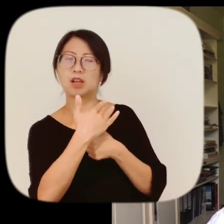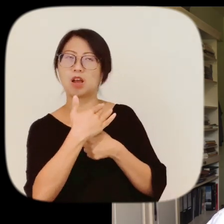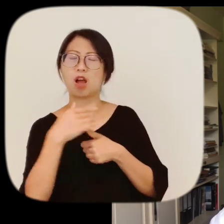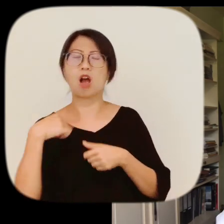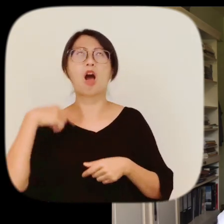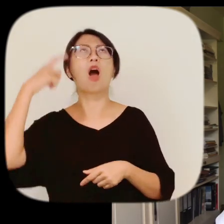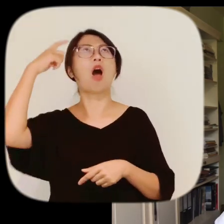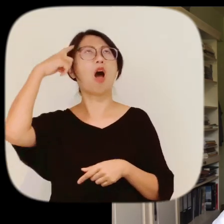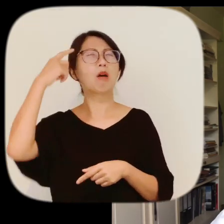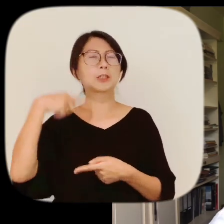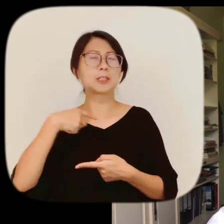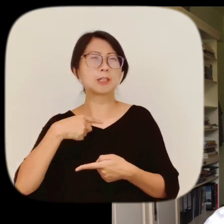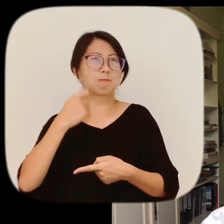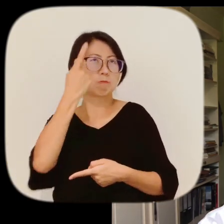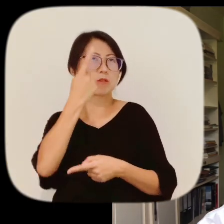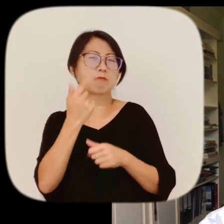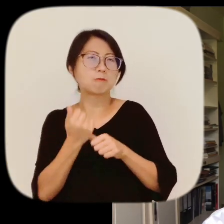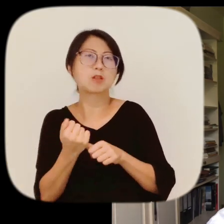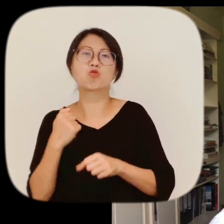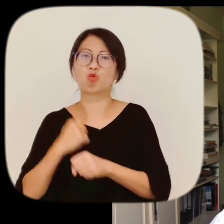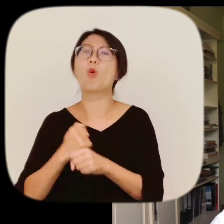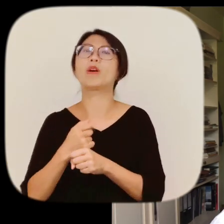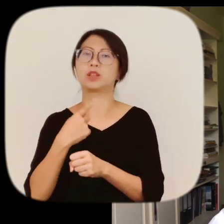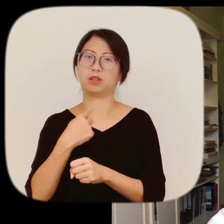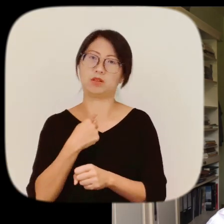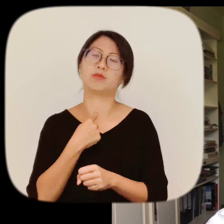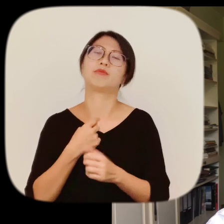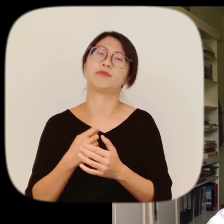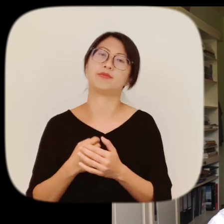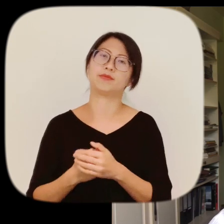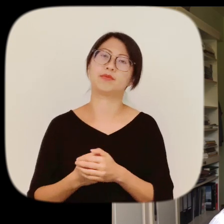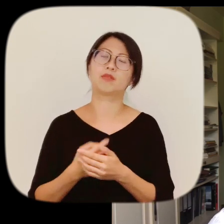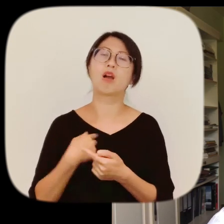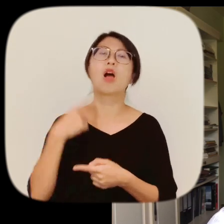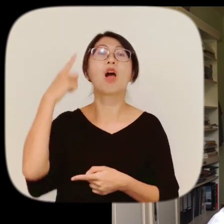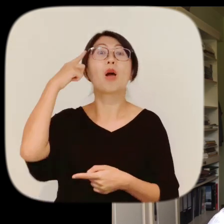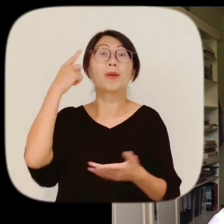我来想一下刚刚过去了上个星期那个